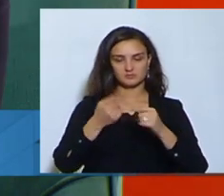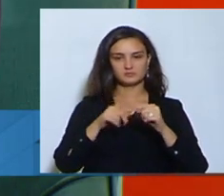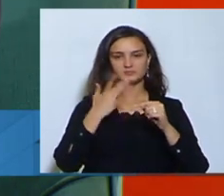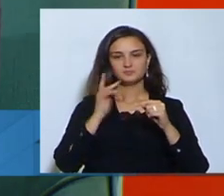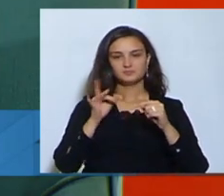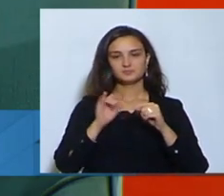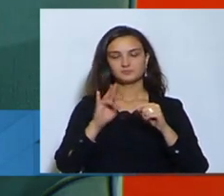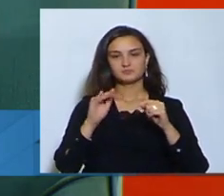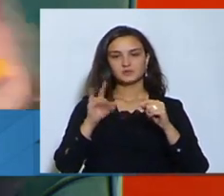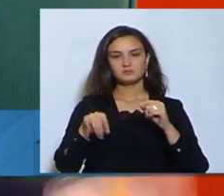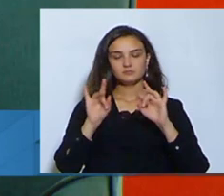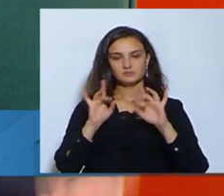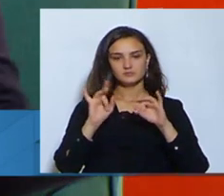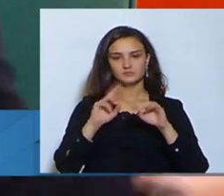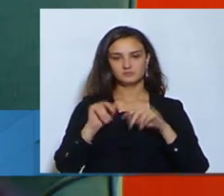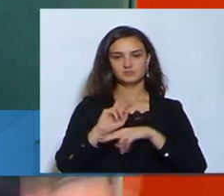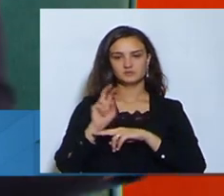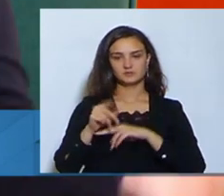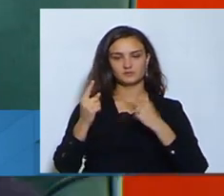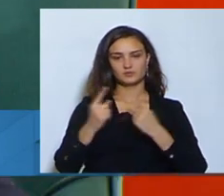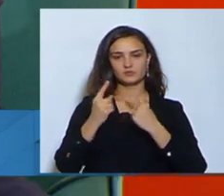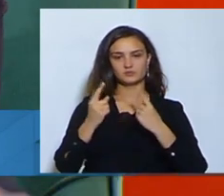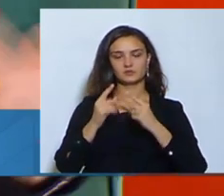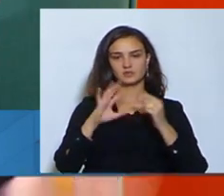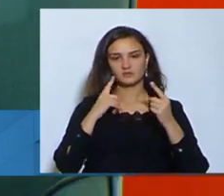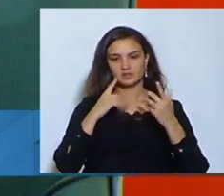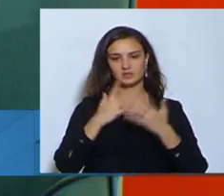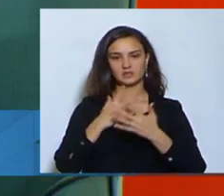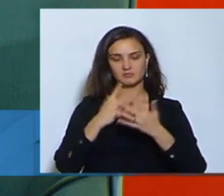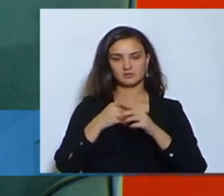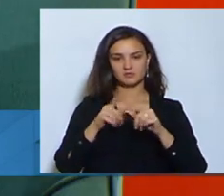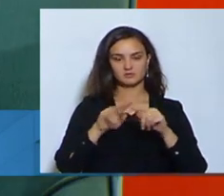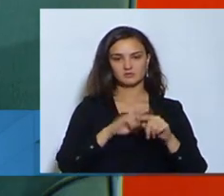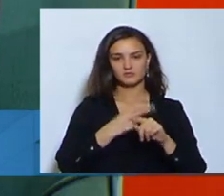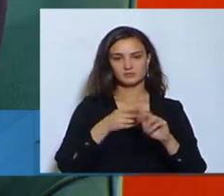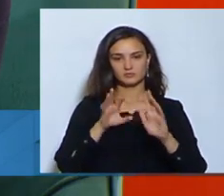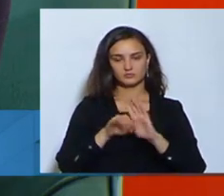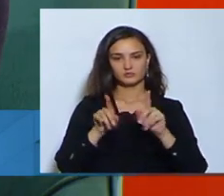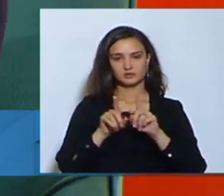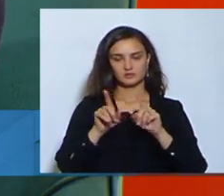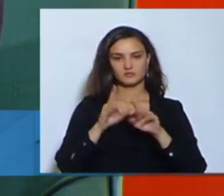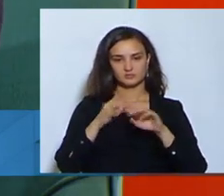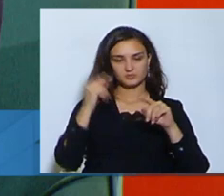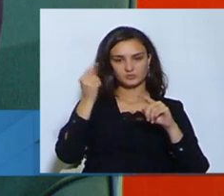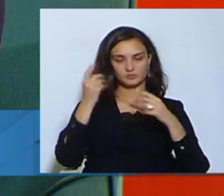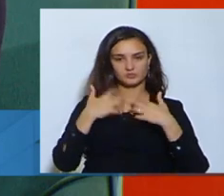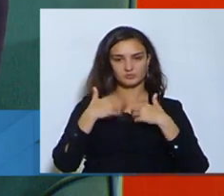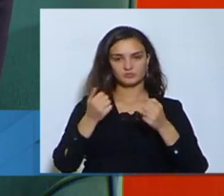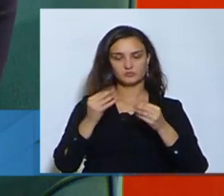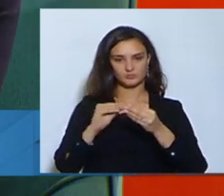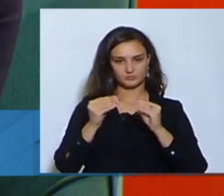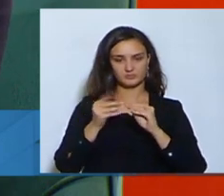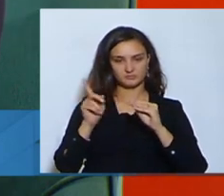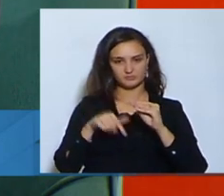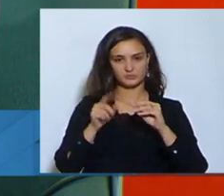აქტივდება, ან ფეხი რო აქტივდება და მივდივართ ჩვეულებრივ არ გვერიდება სავატყოფოში, არა, ასევე არის ფსიქიკური ჯანმრთელობის პრობლემა.